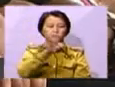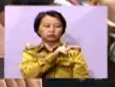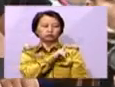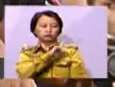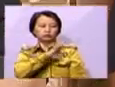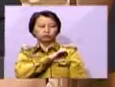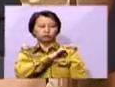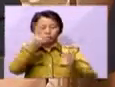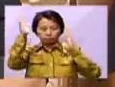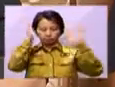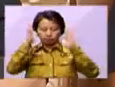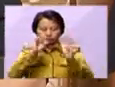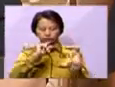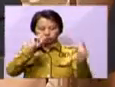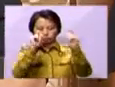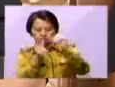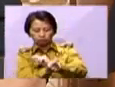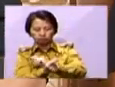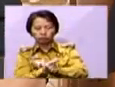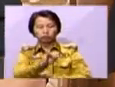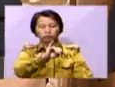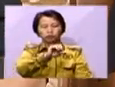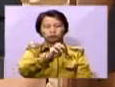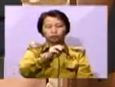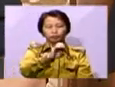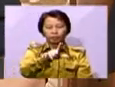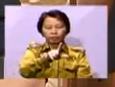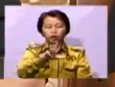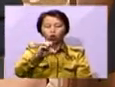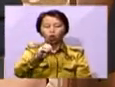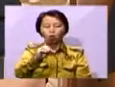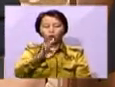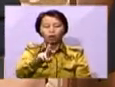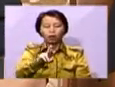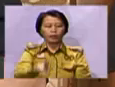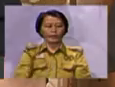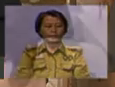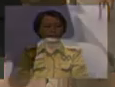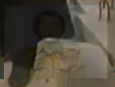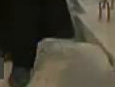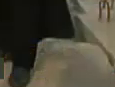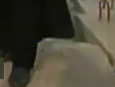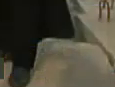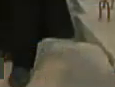Ketua Polis Negara menggantikan Tan Sri Ismail Omar. Semuanya lah ya dalam kita.